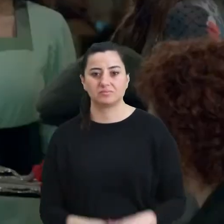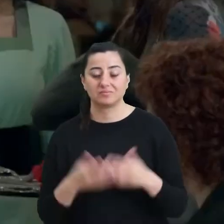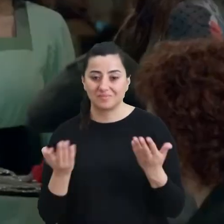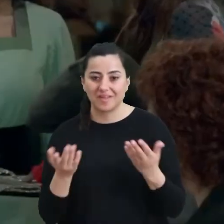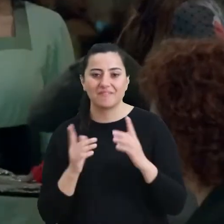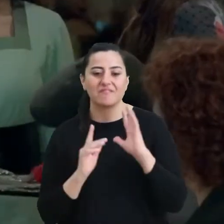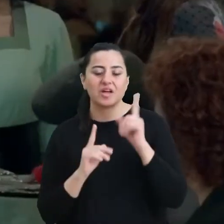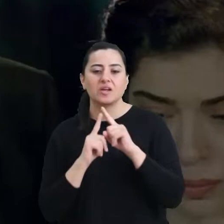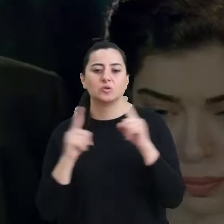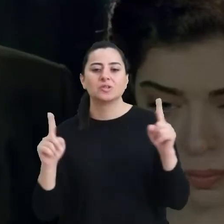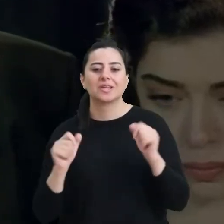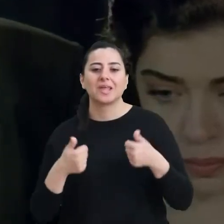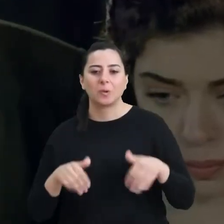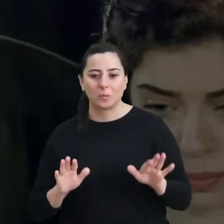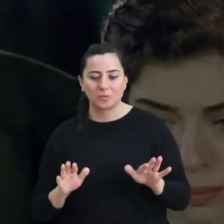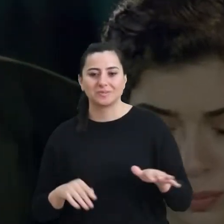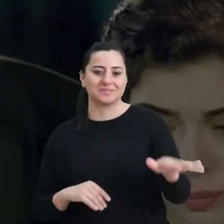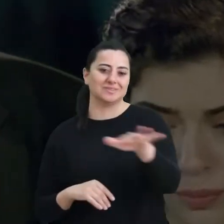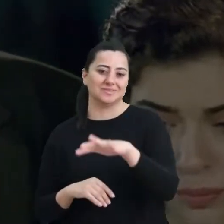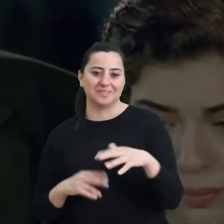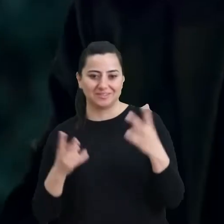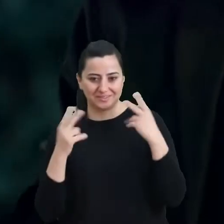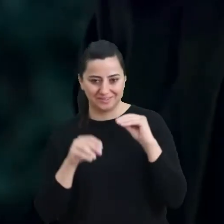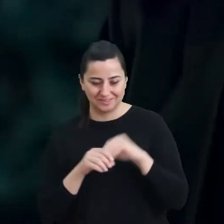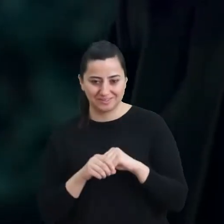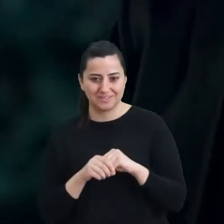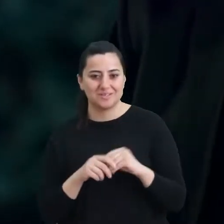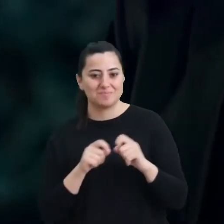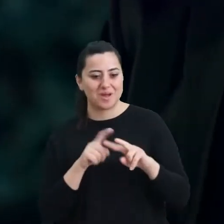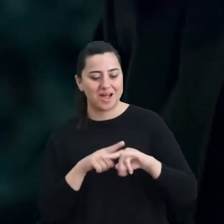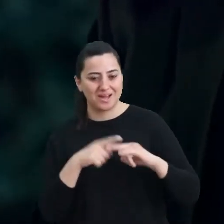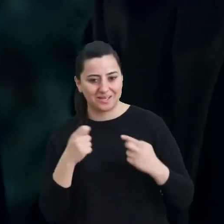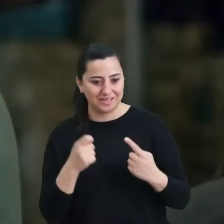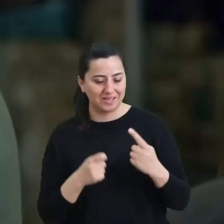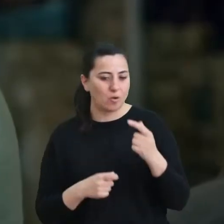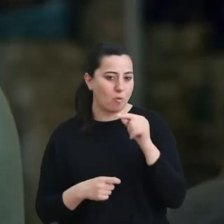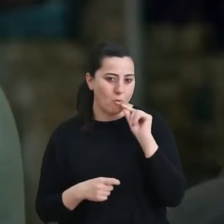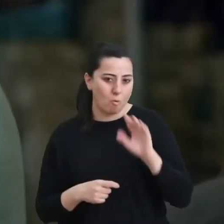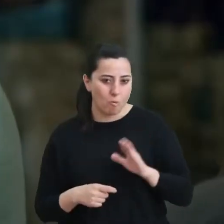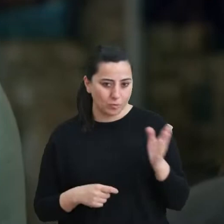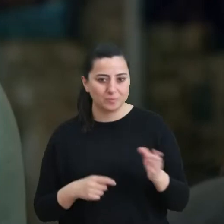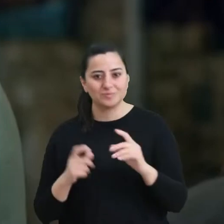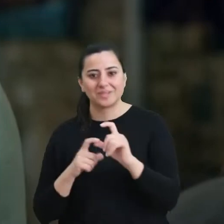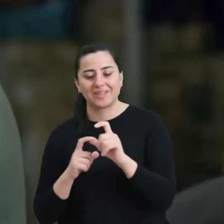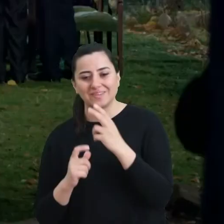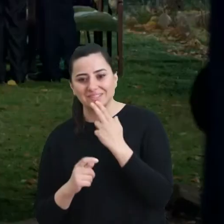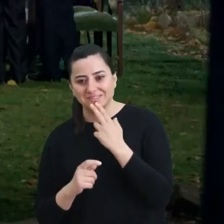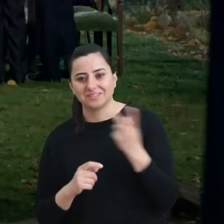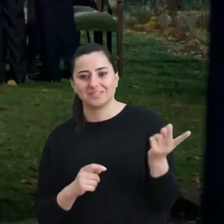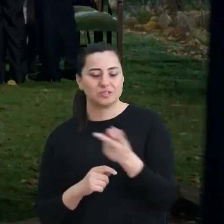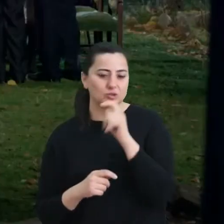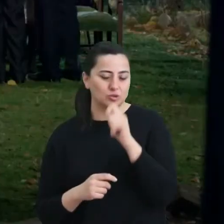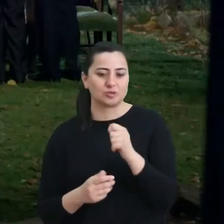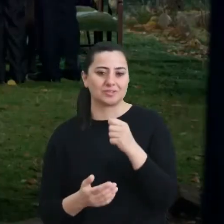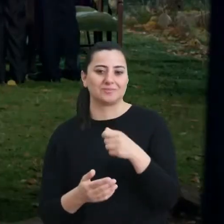Lafı daha fazla uzatmadan sizlerin huzurunda Bahri oğlumla Sedef kızımın sözlerini